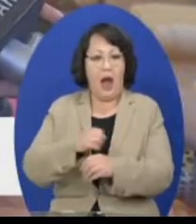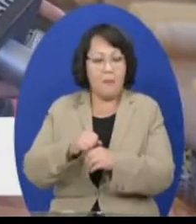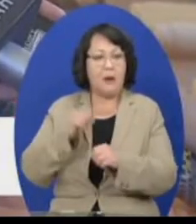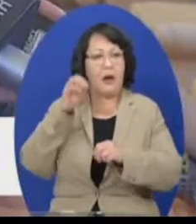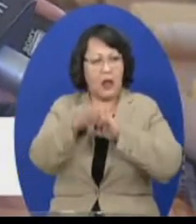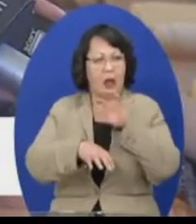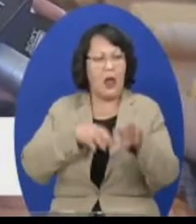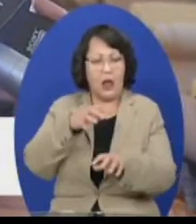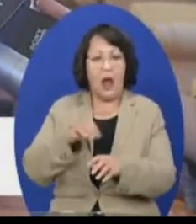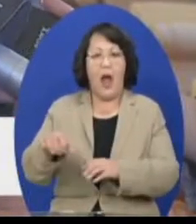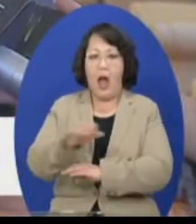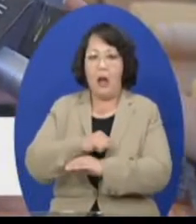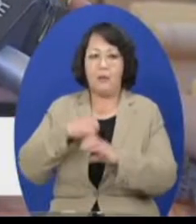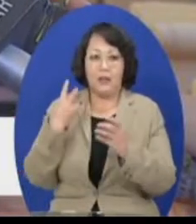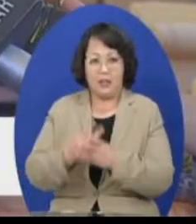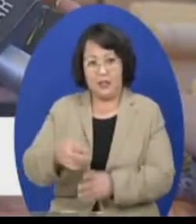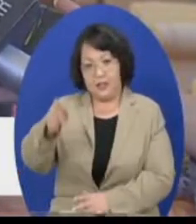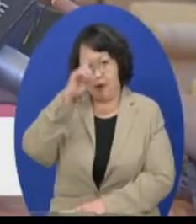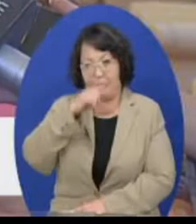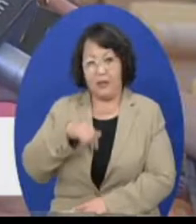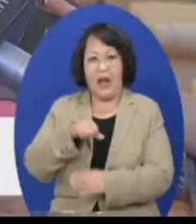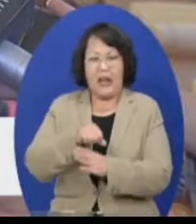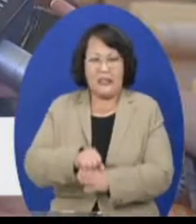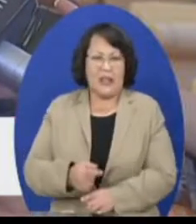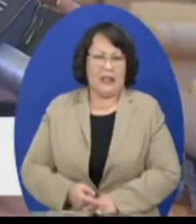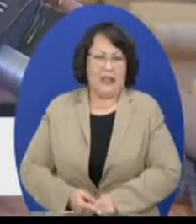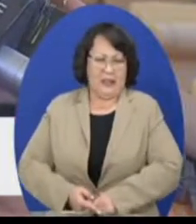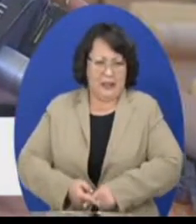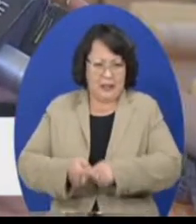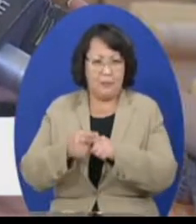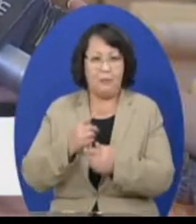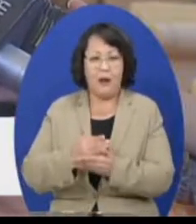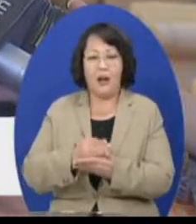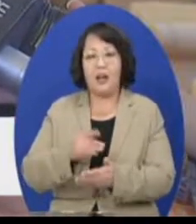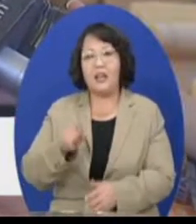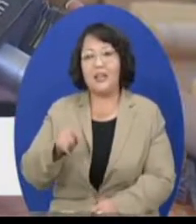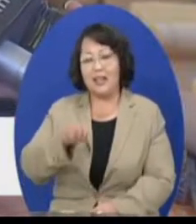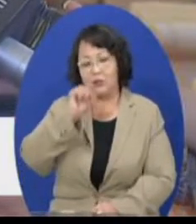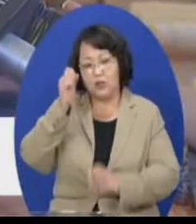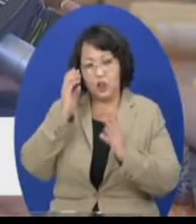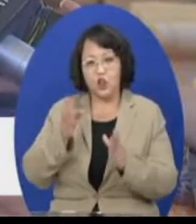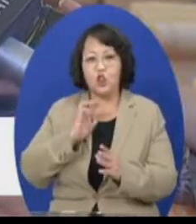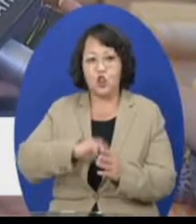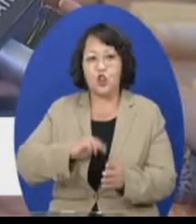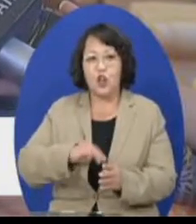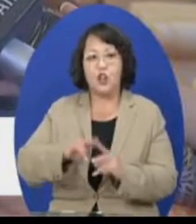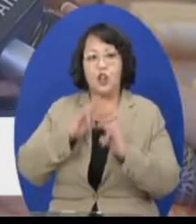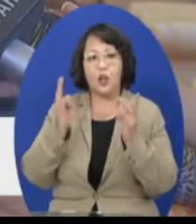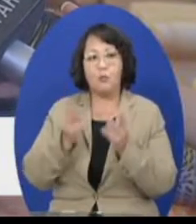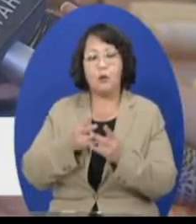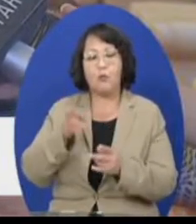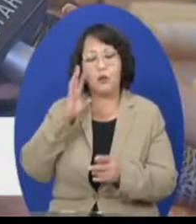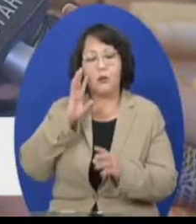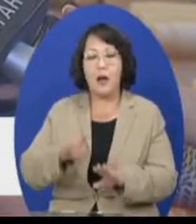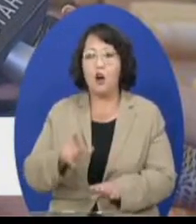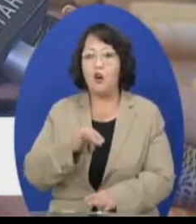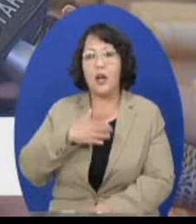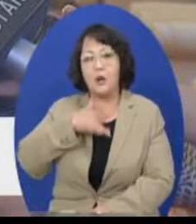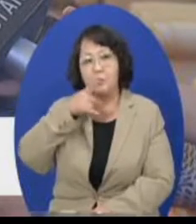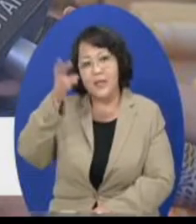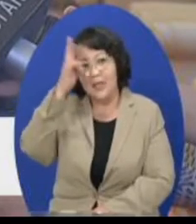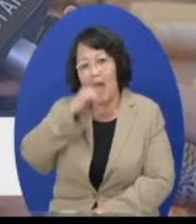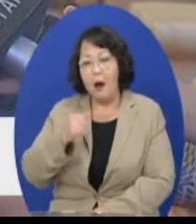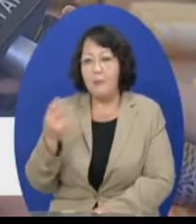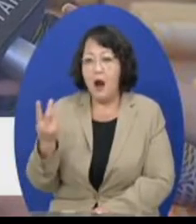ихсдэг. Энэ асуудлыг бас шийдэхэд бол бас нийгмийн бодлогын байгууллага эрүүл мэндийн амт хамтарч бас асуудлыг шийдэх